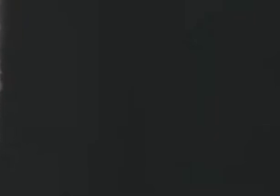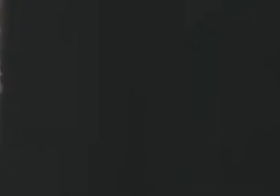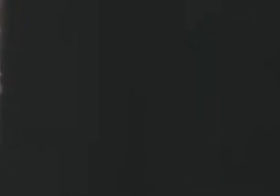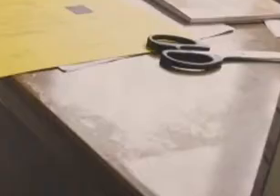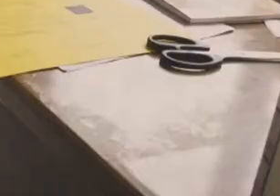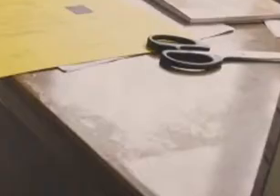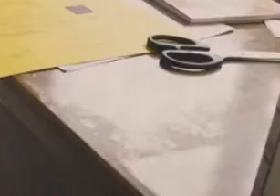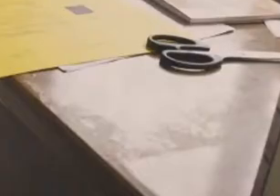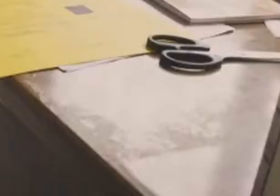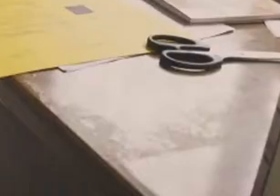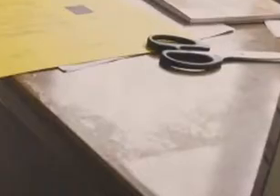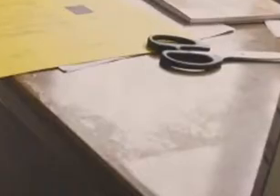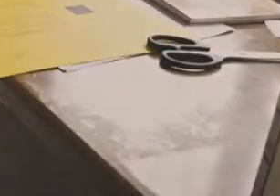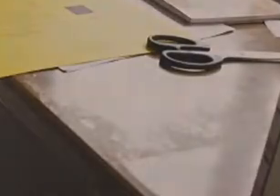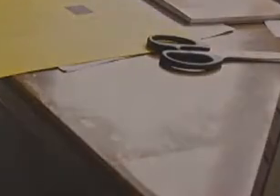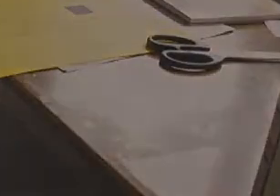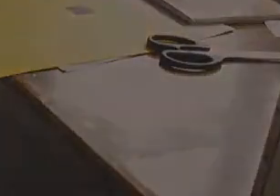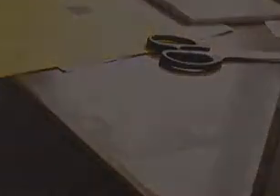masih tetap terjadi.